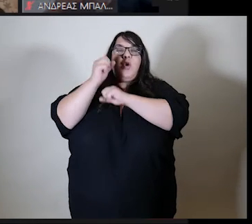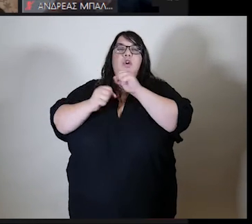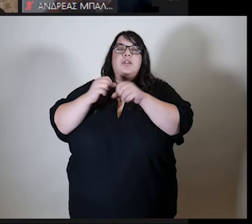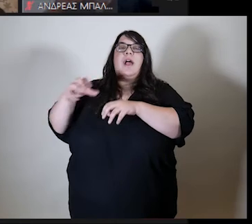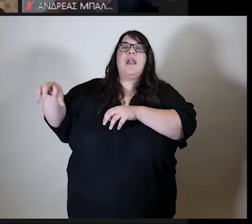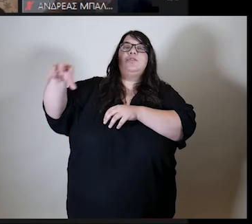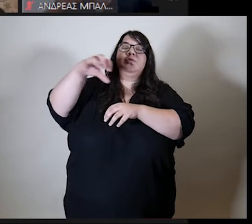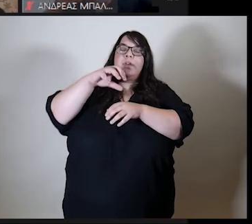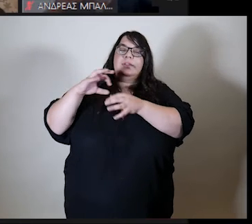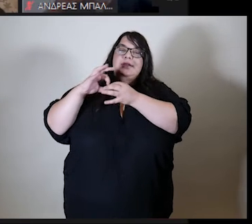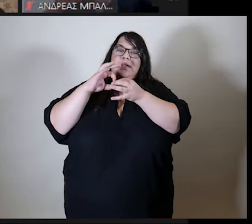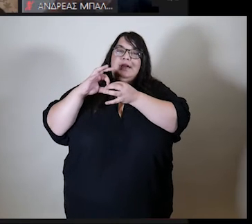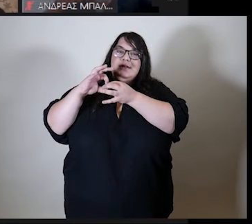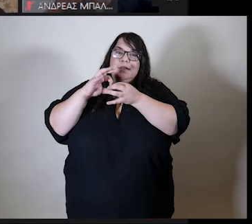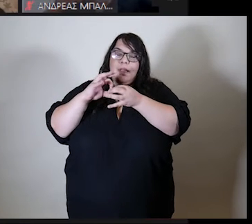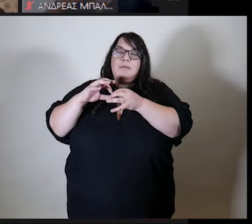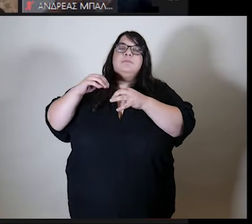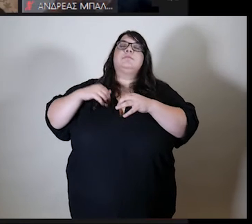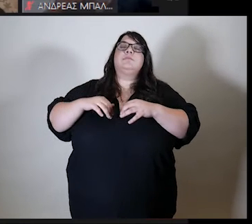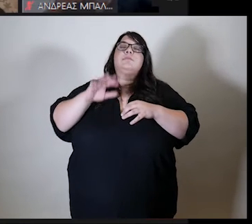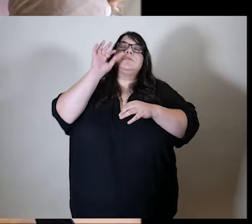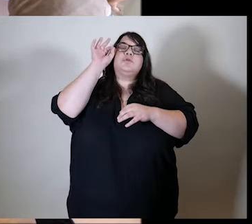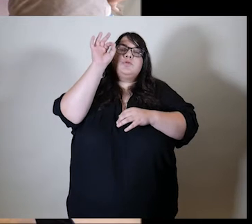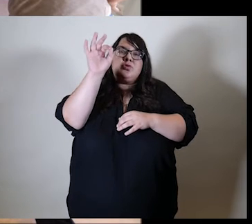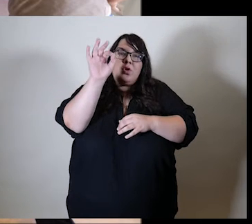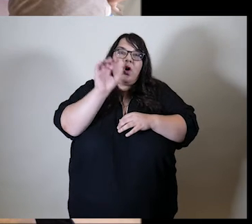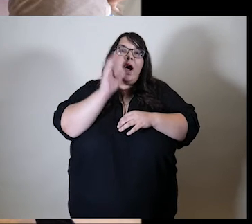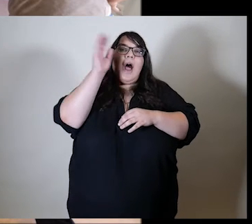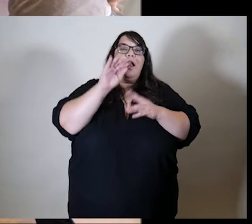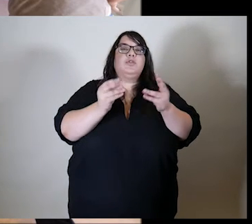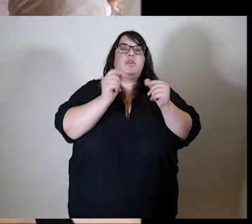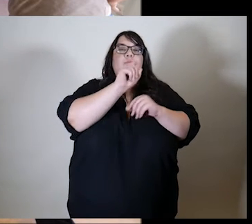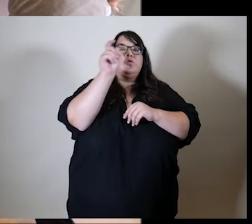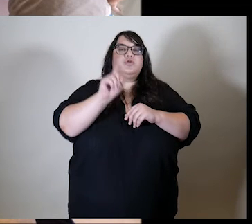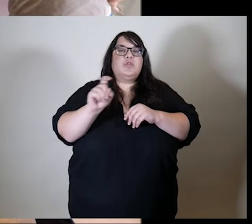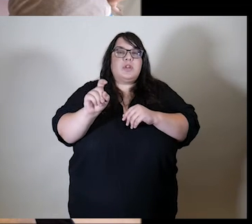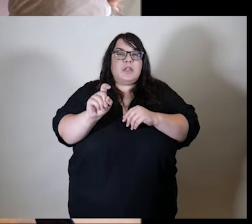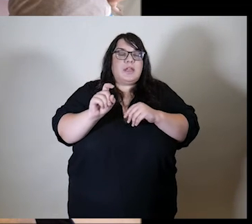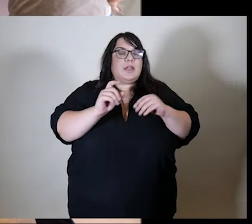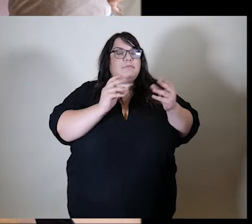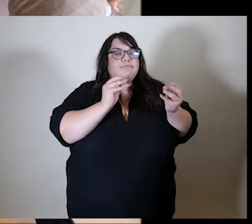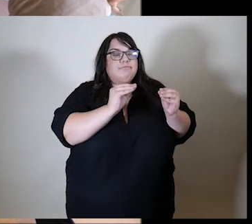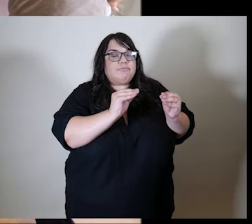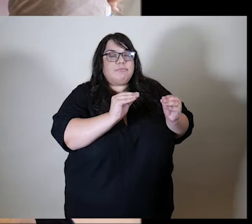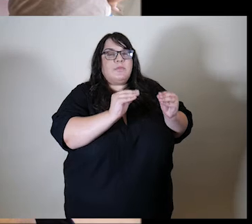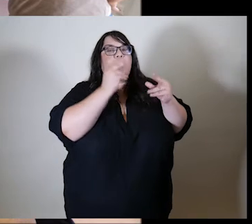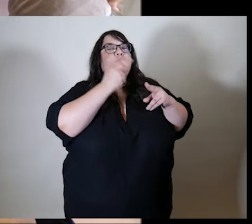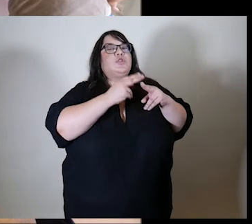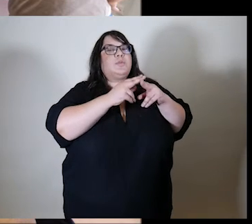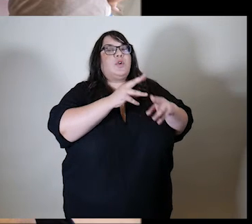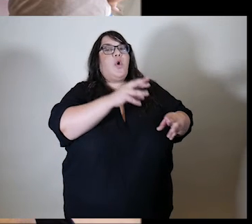συνεργασία με άλλες κοινωνικές ομάδες, έχουμε στρατευτεί σε έναν άλλον τρόπο ζωής που δίνει νόημα και αξία στη ζωή